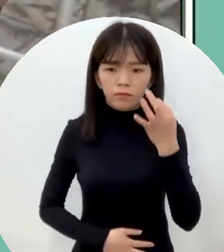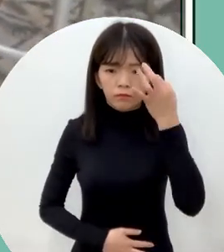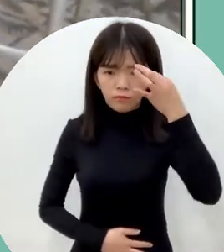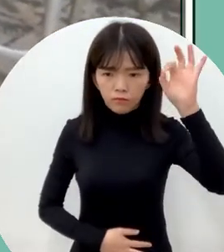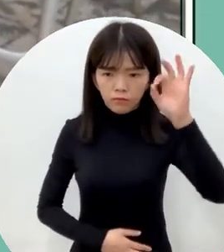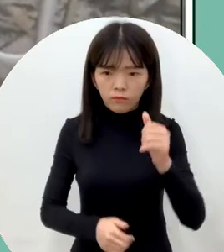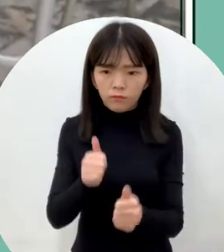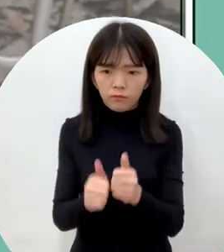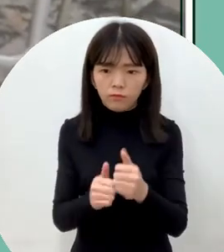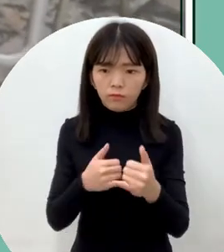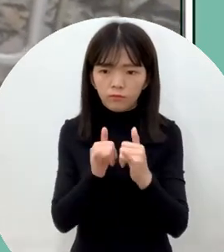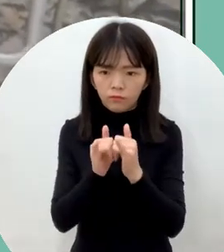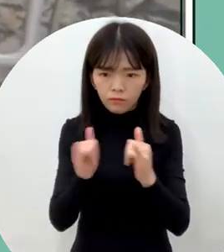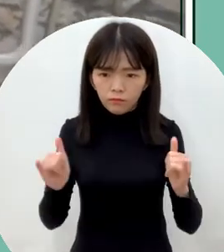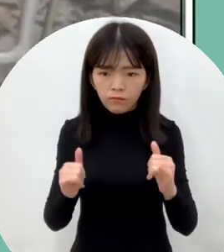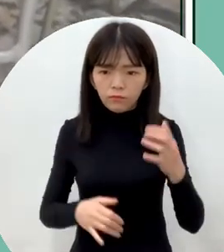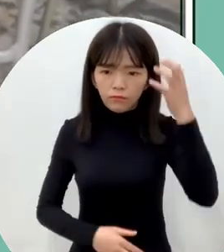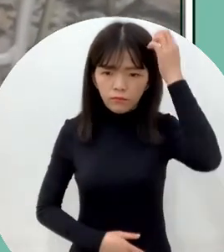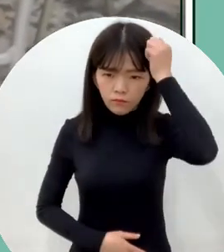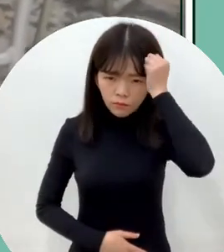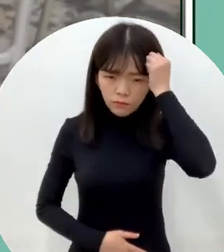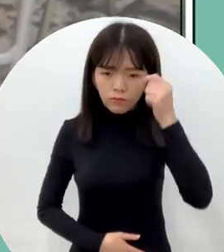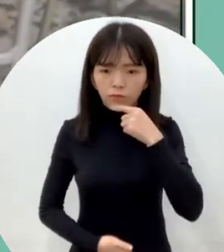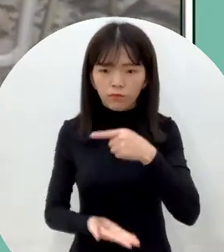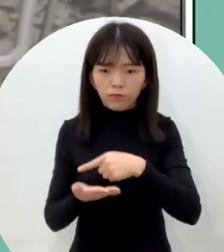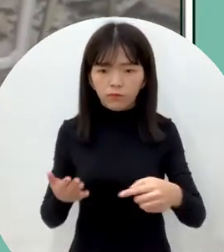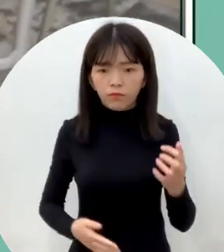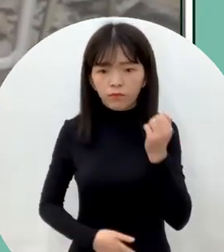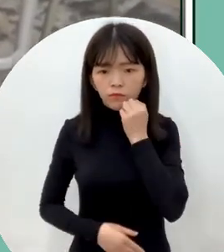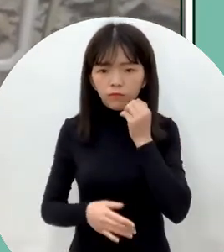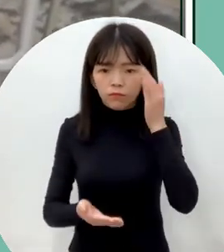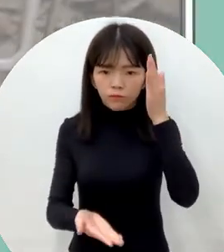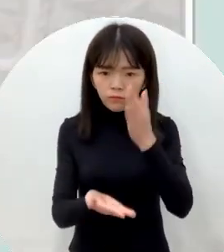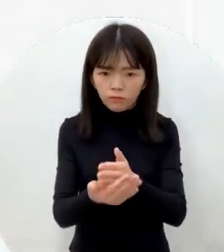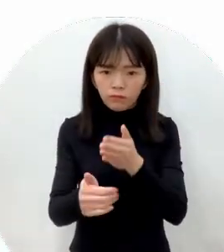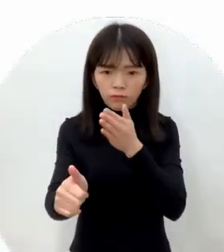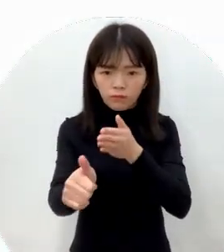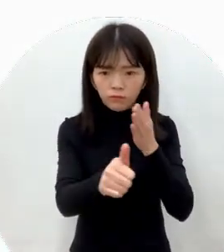수험생들은 이 점 유념해서 불이익을 당하지 않길 바랍니다.